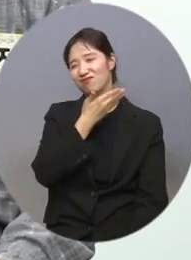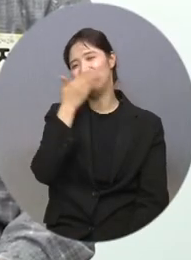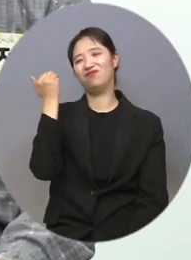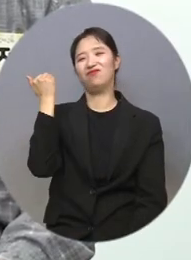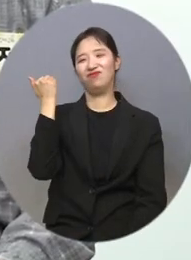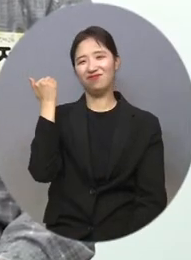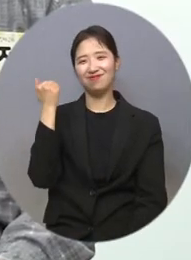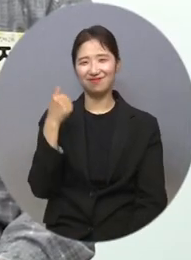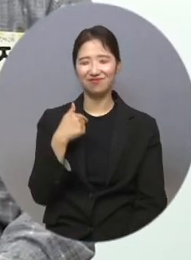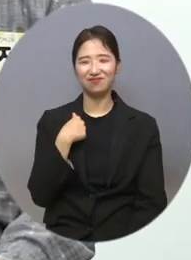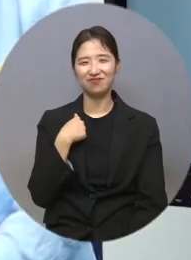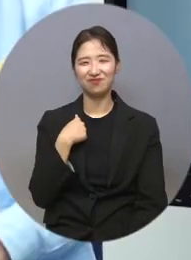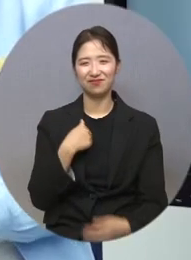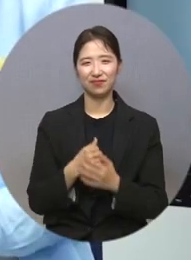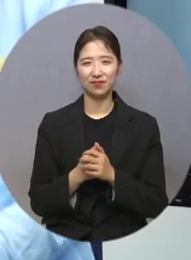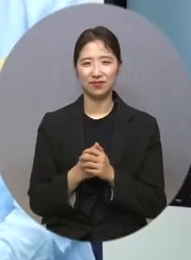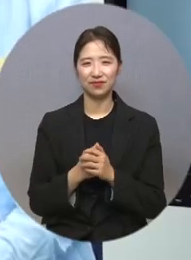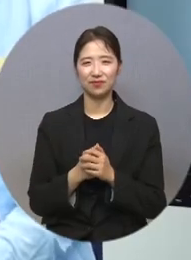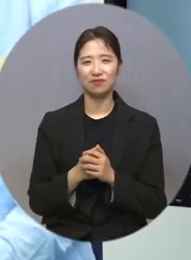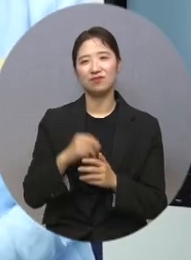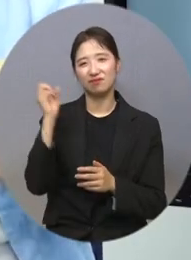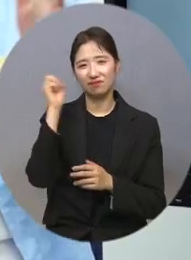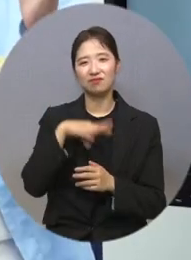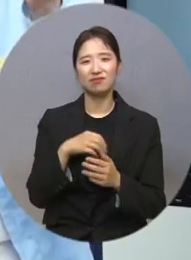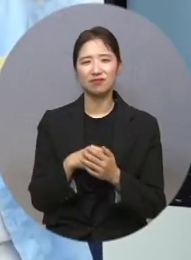제가 모른 척하고 그냥